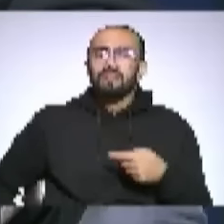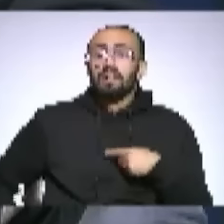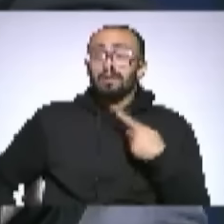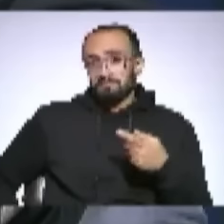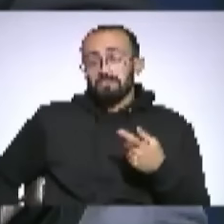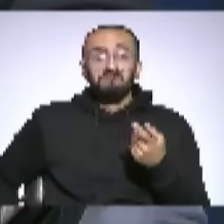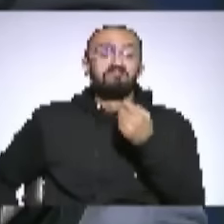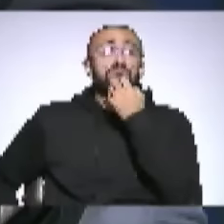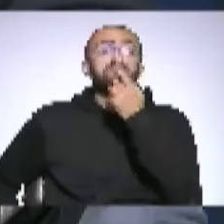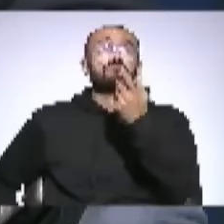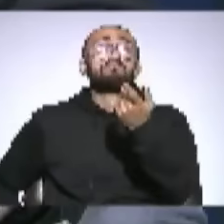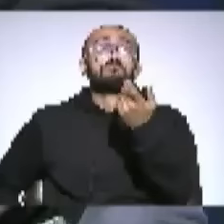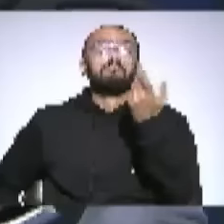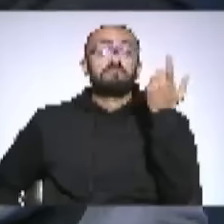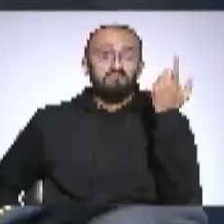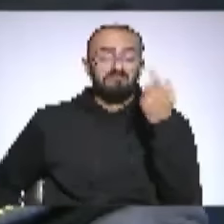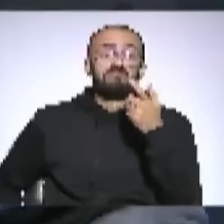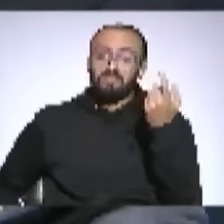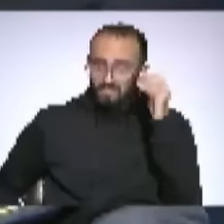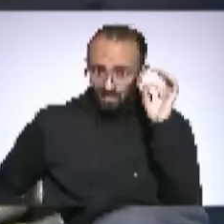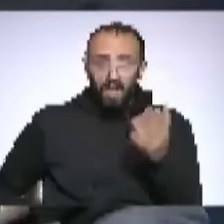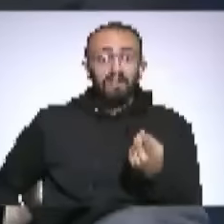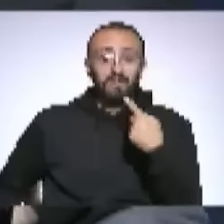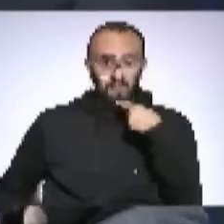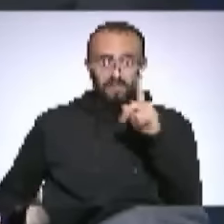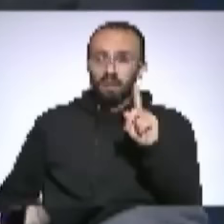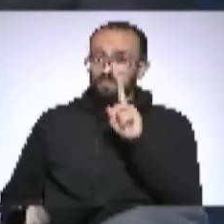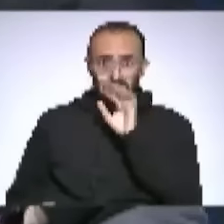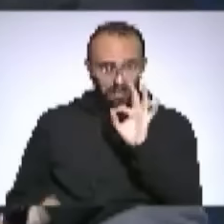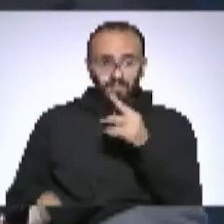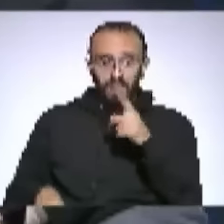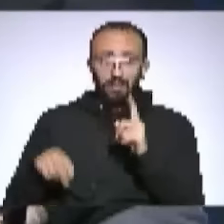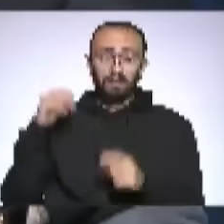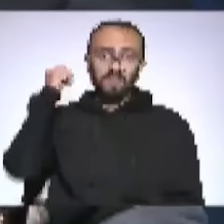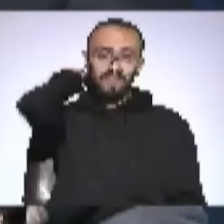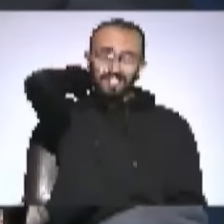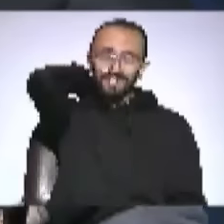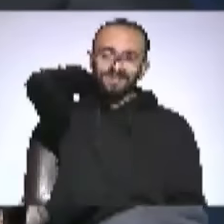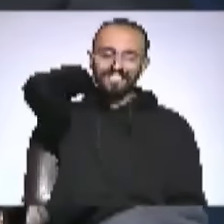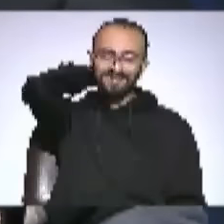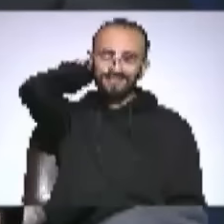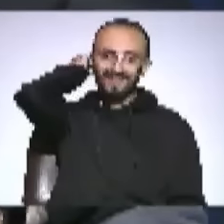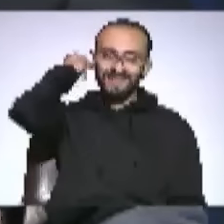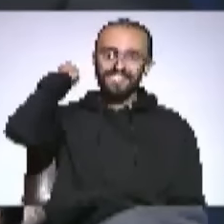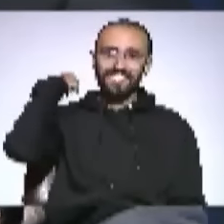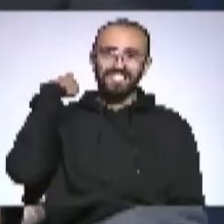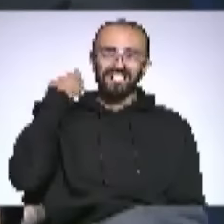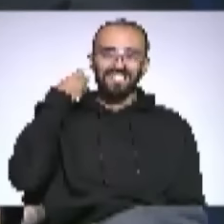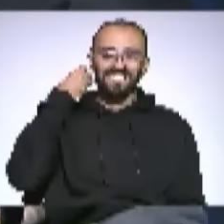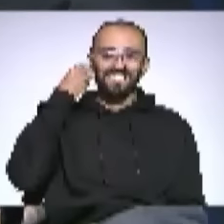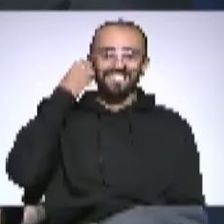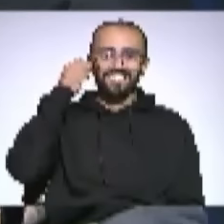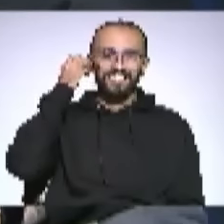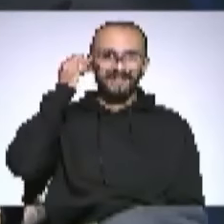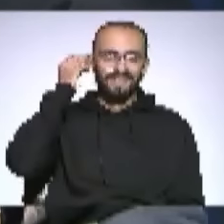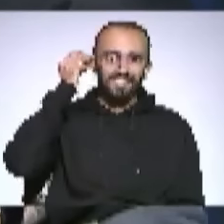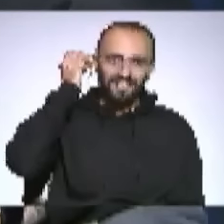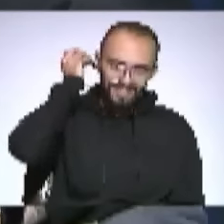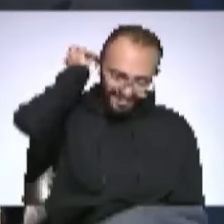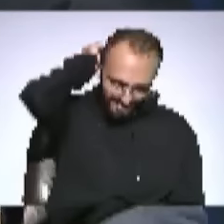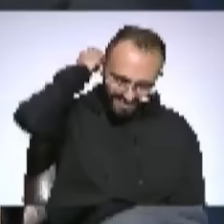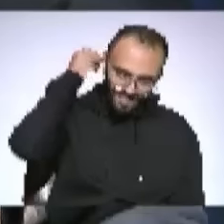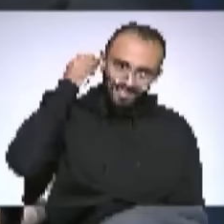بعد كده اه طبعا يا سيدنا اه طبعا استاهل اي حاجه طبعا طبعا طبعا لان ا فك مرتين وترجع تاني انا يوم يوم الحنه